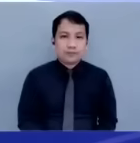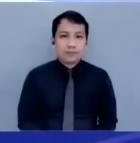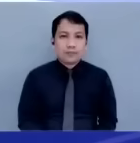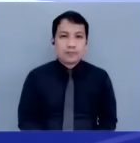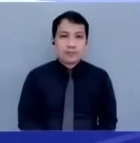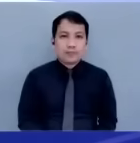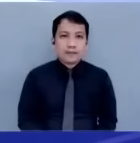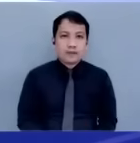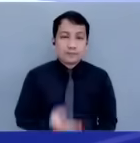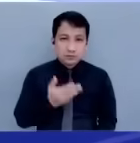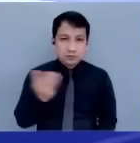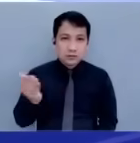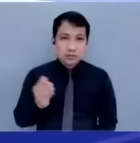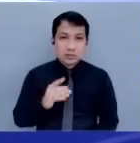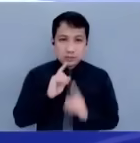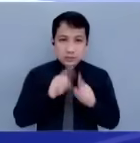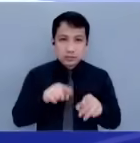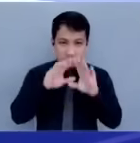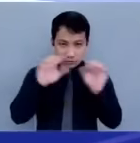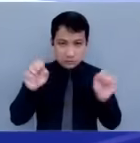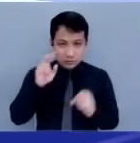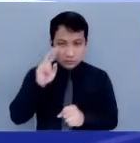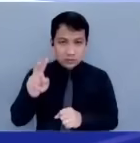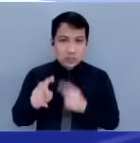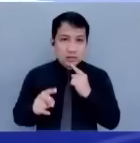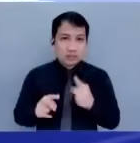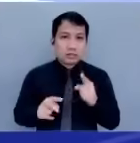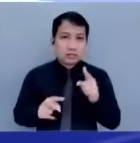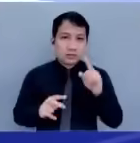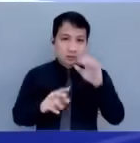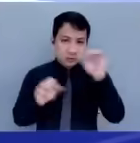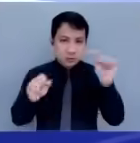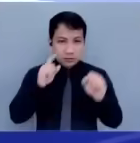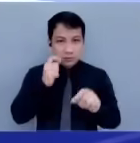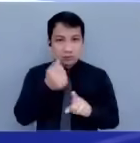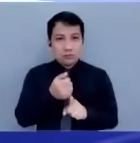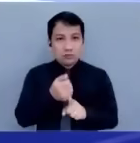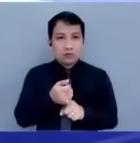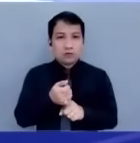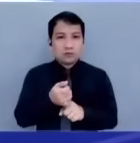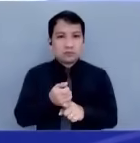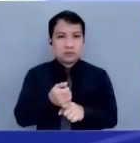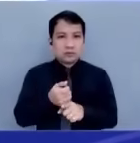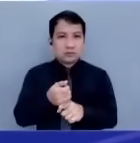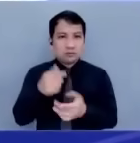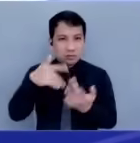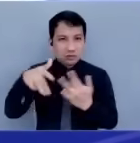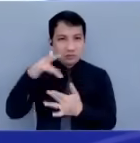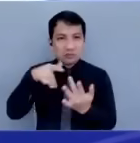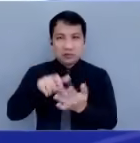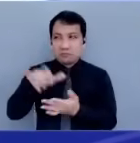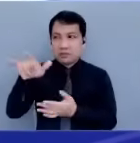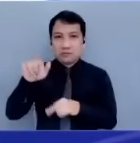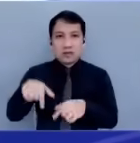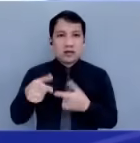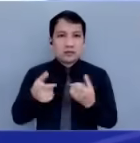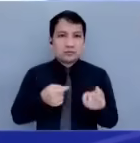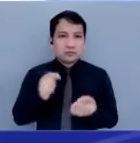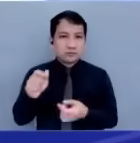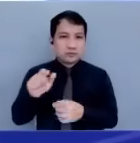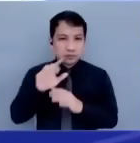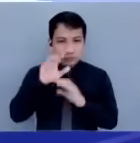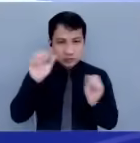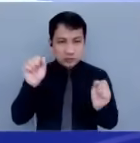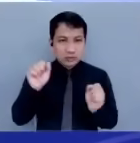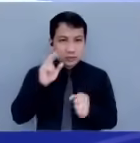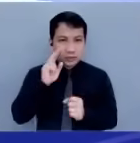Bumuelta si Pangulong Bongbong Marcos sa banat ni dating Pangulong Rodrigo Duterte na puro pasya lamang daw ang kanyang inaatupag. Napag-usapan